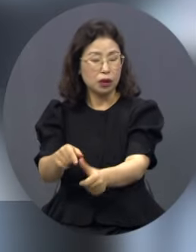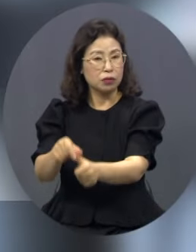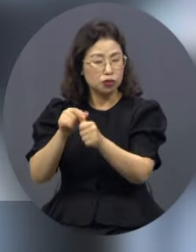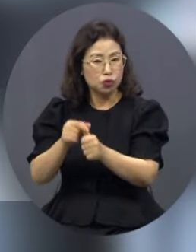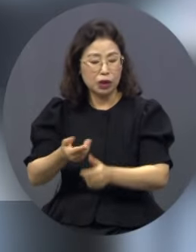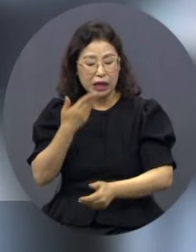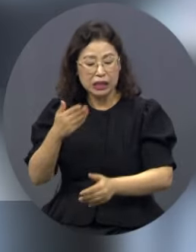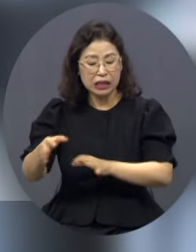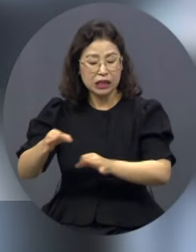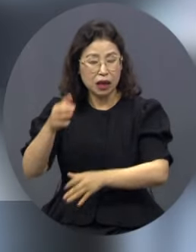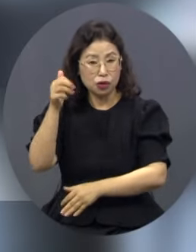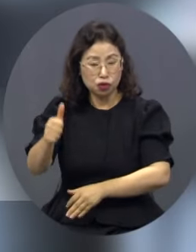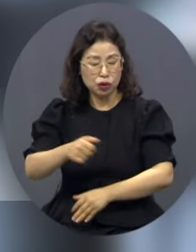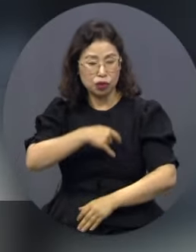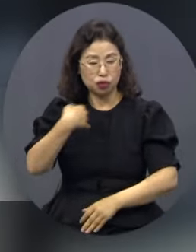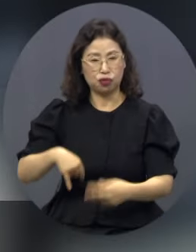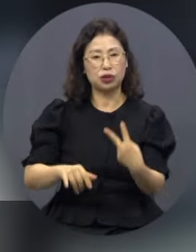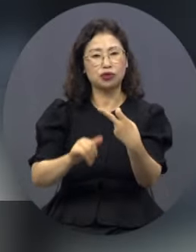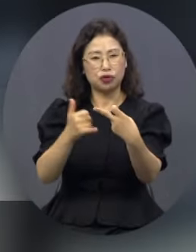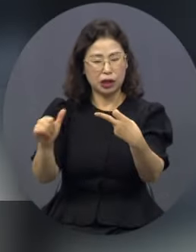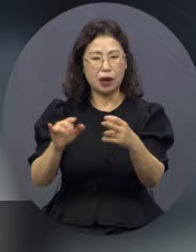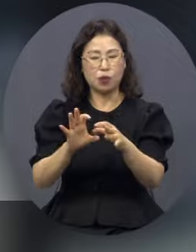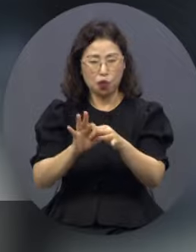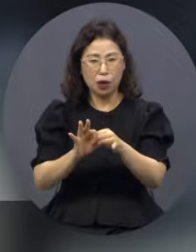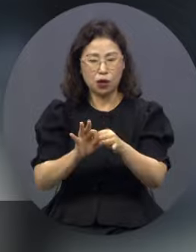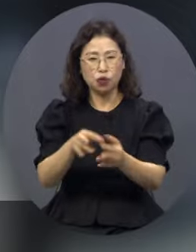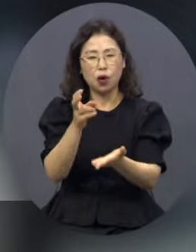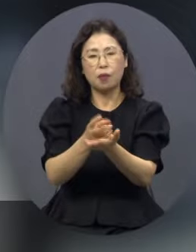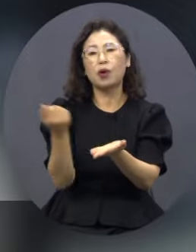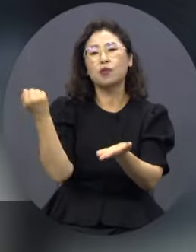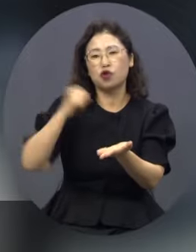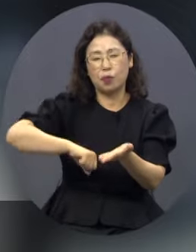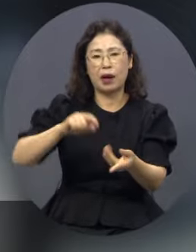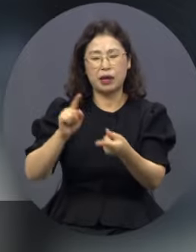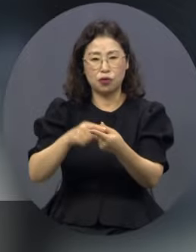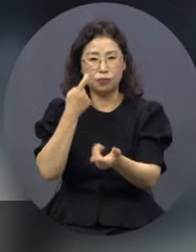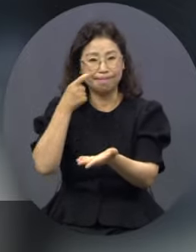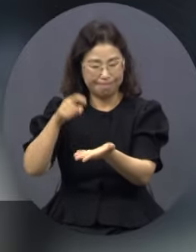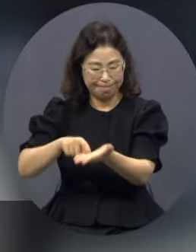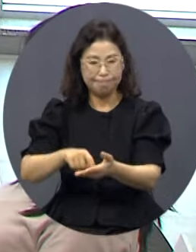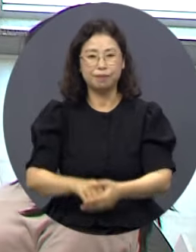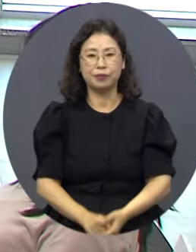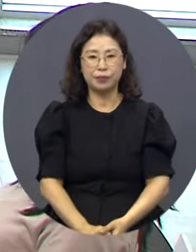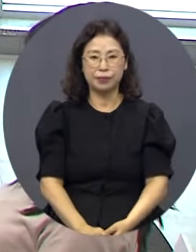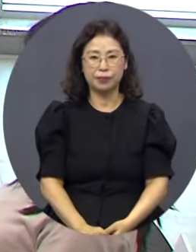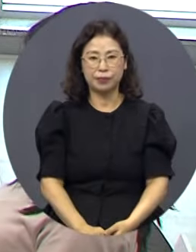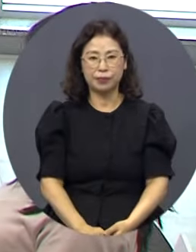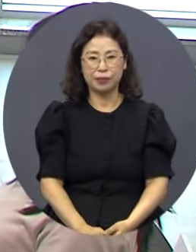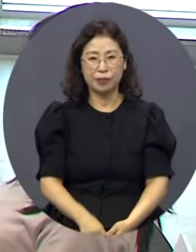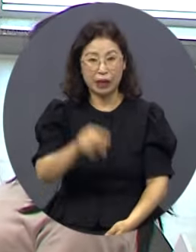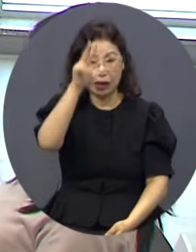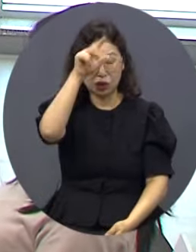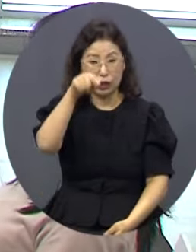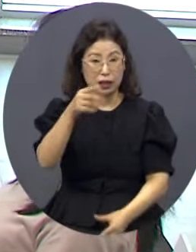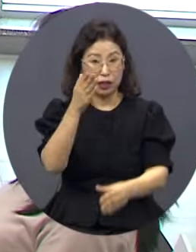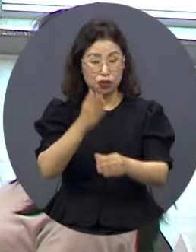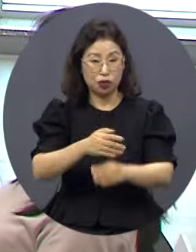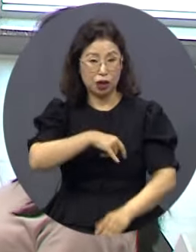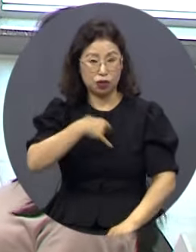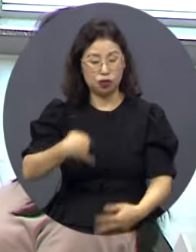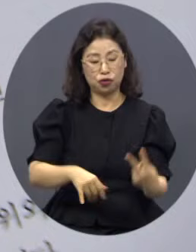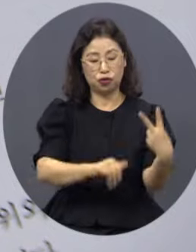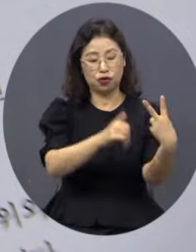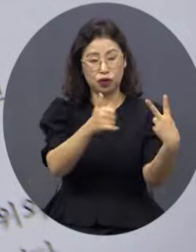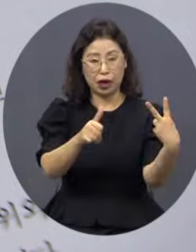식당 주인과 중국인 등 12명도 출입국 관리법 위반 혐의로 적발됐습니다 경찰은이 가운데 중국인